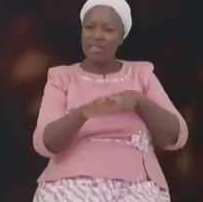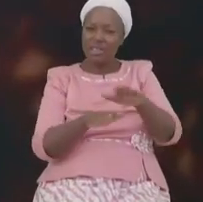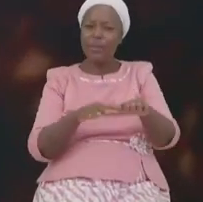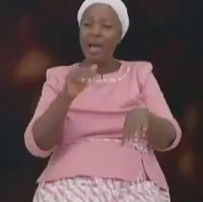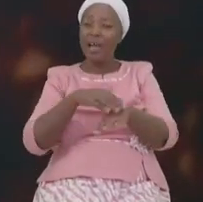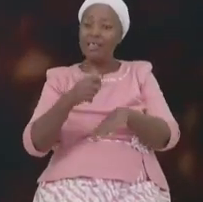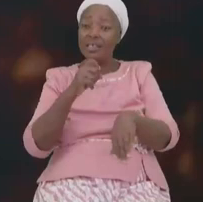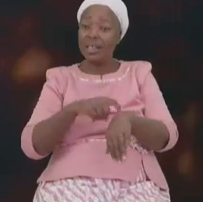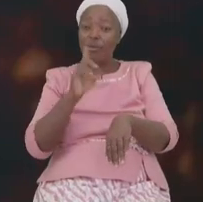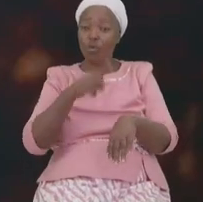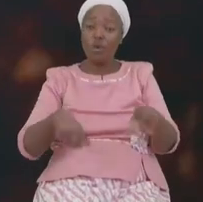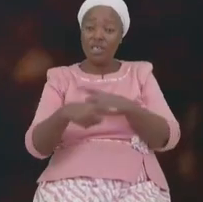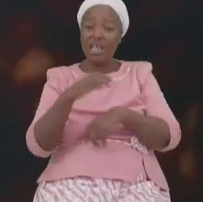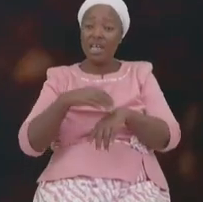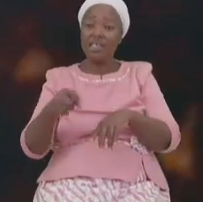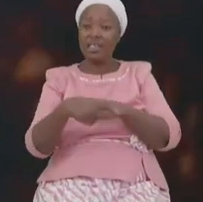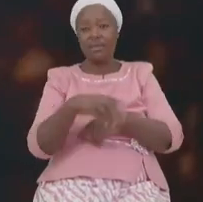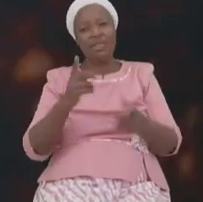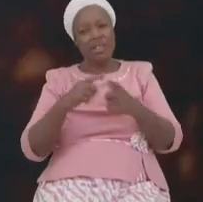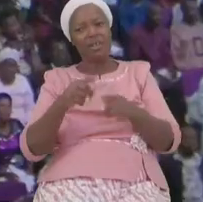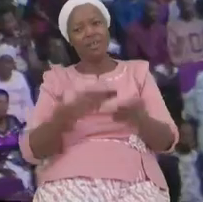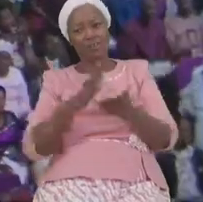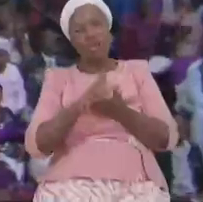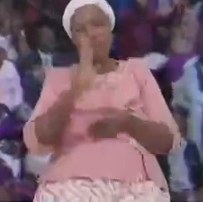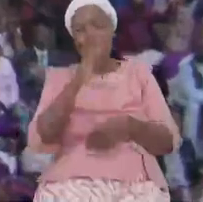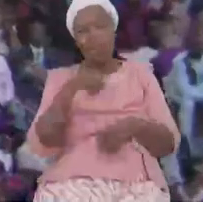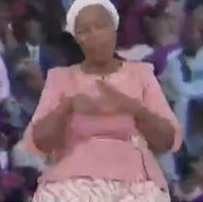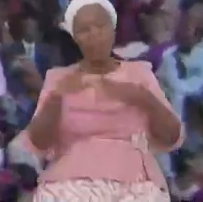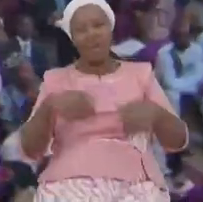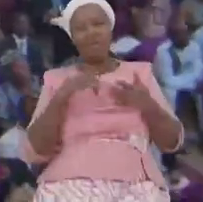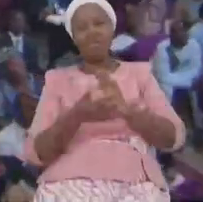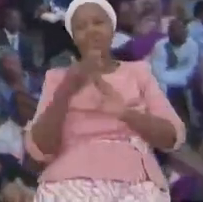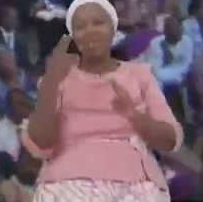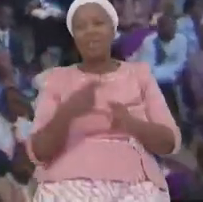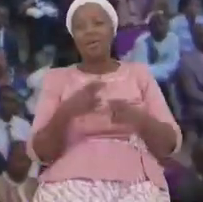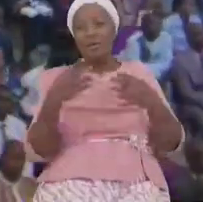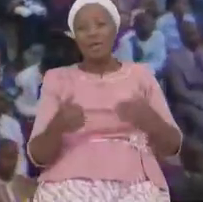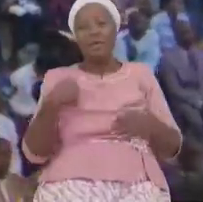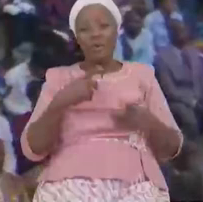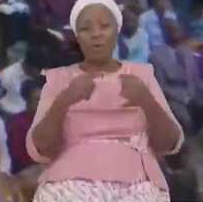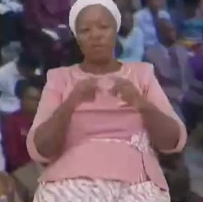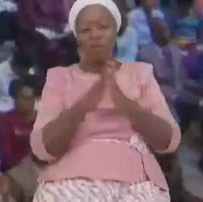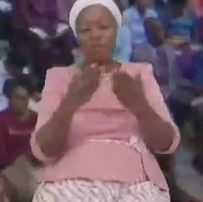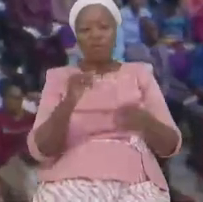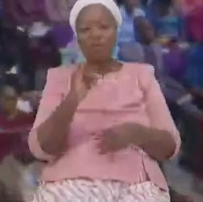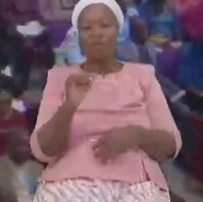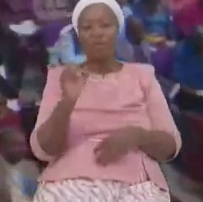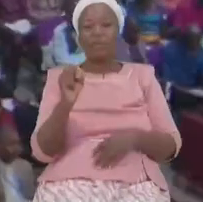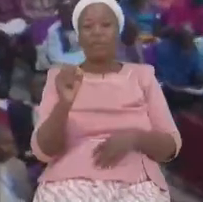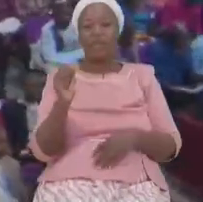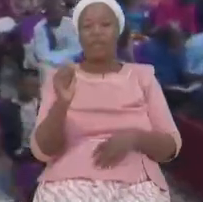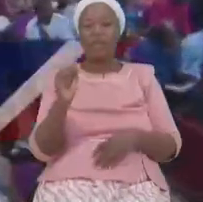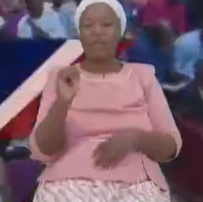la sainteté sera le pas, la part de ta vie. Ésaïe maintenant, 6.